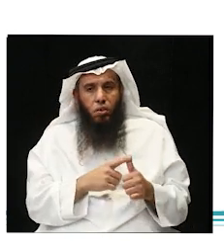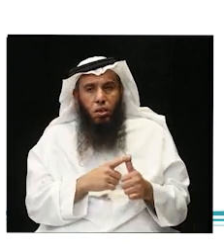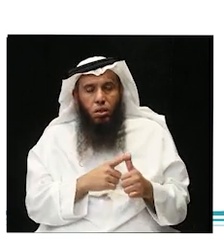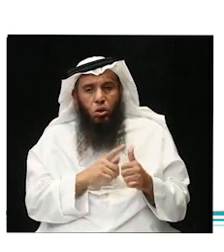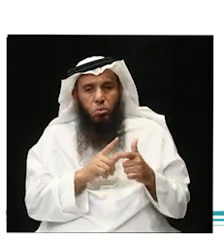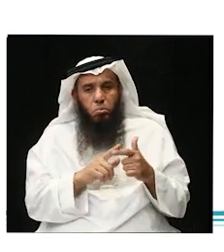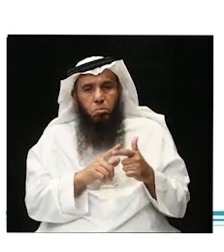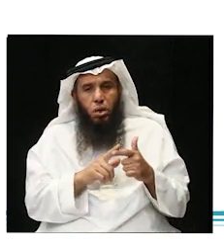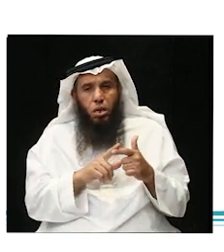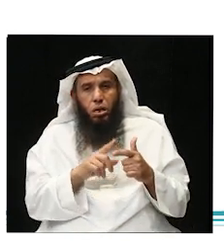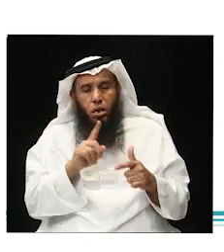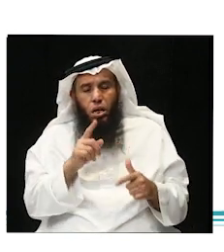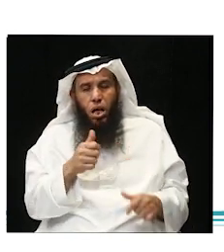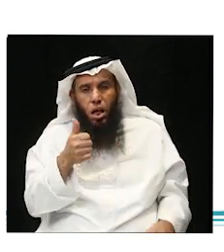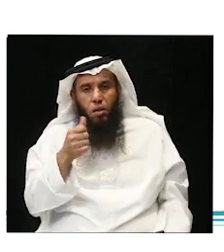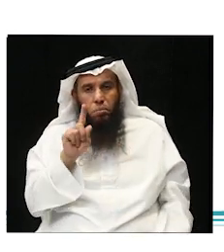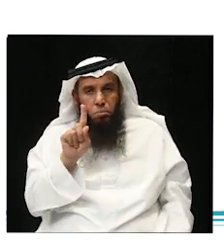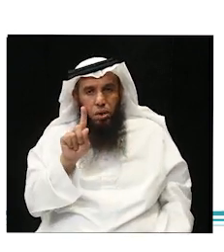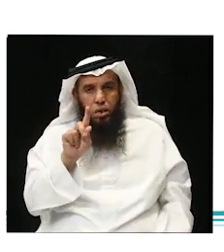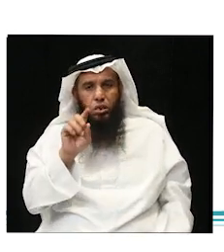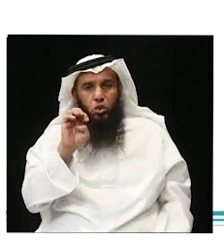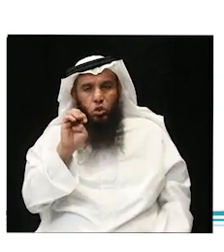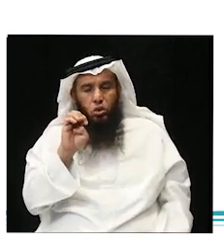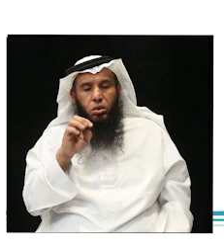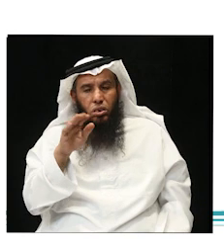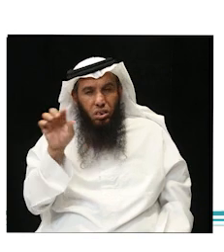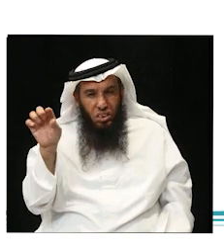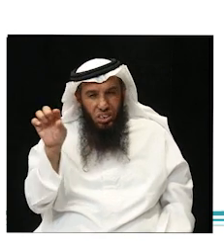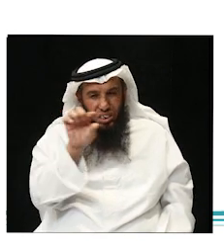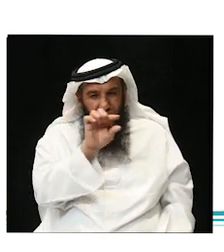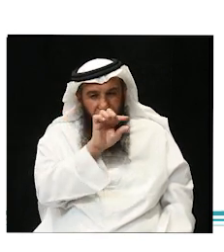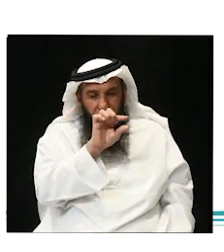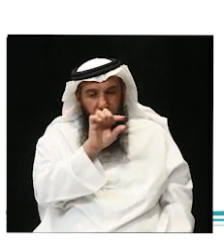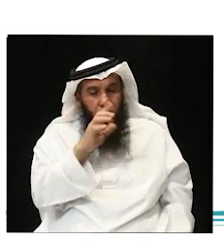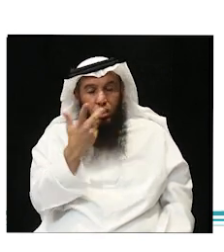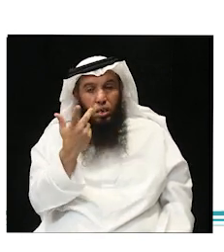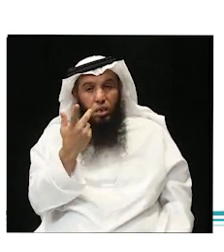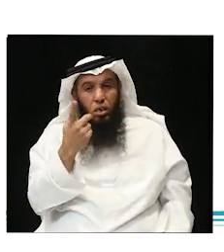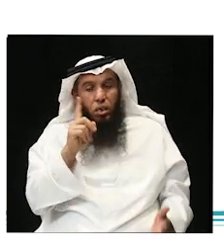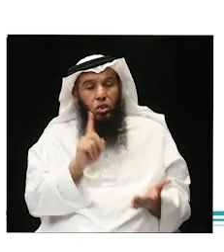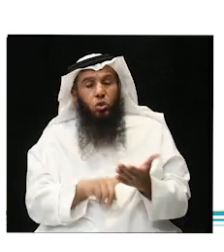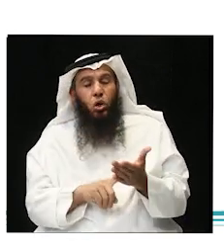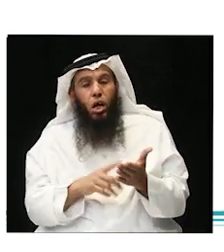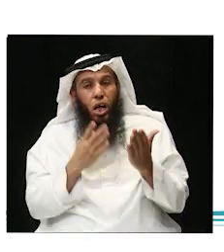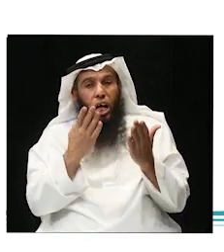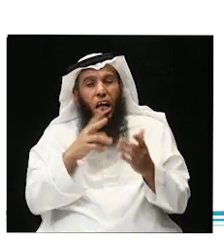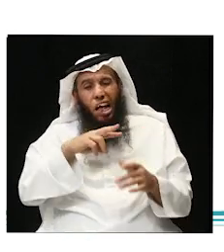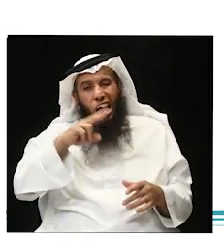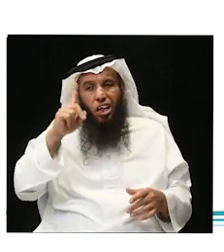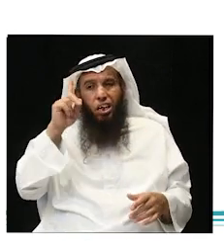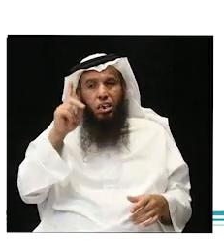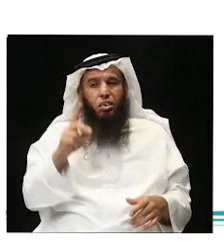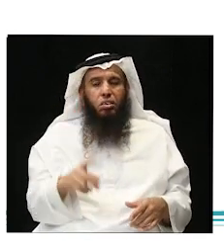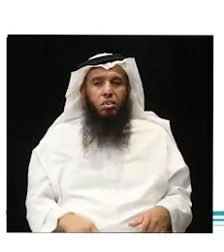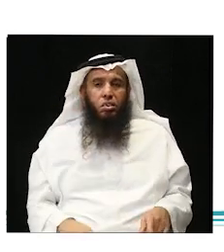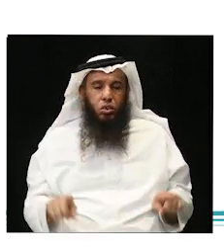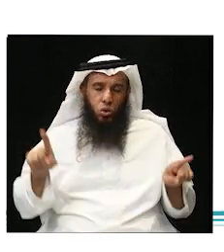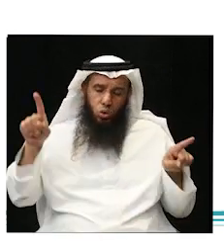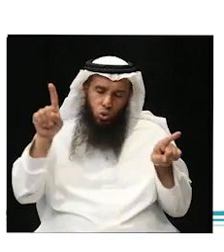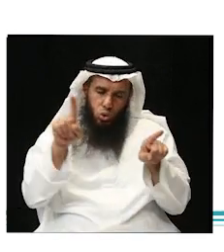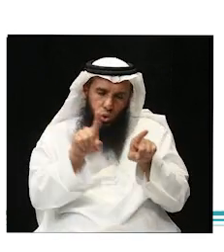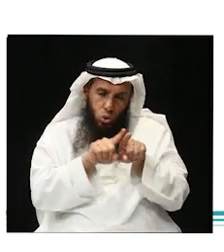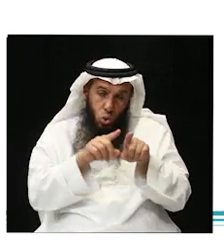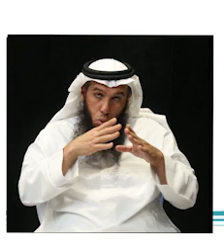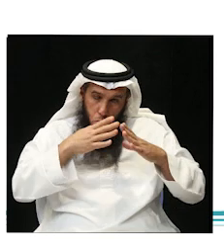من دعا غير الله سبحانه وتعالى فقد أشرك. ممكن ناخذ هذا الدليل: وأن المساجد لله فلا تدعو مع